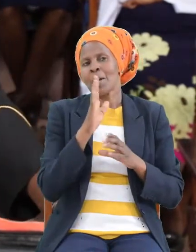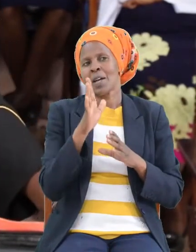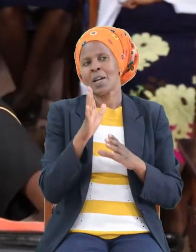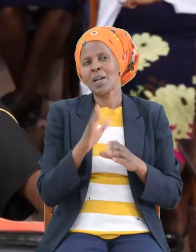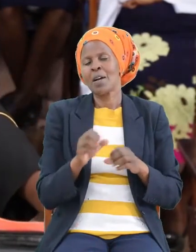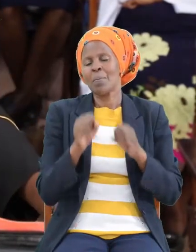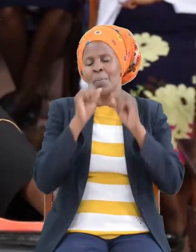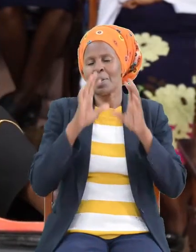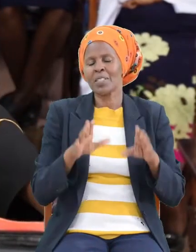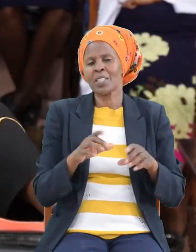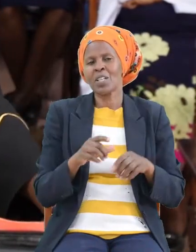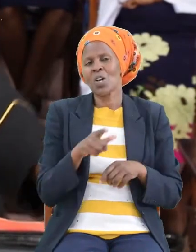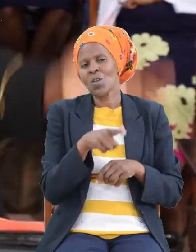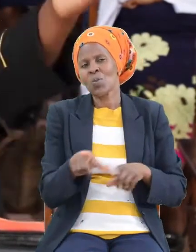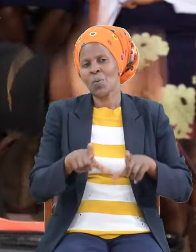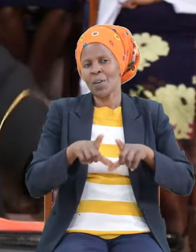Mashamba yenu